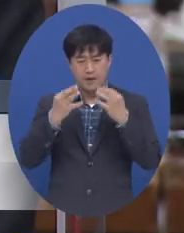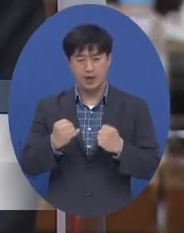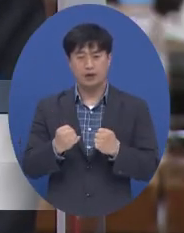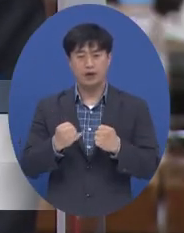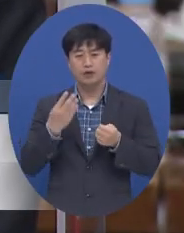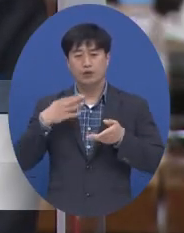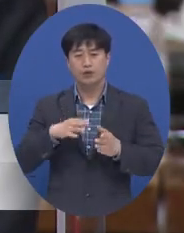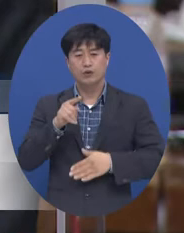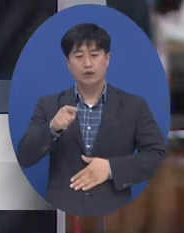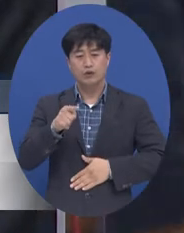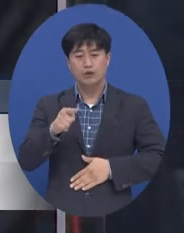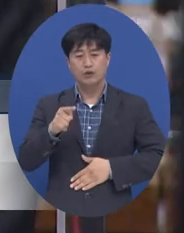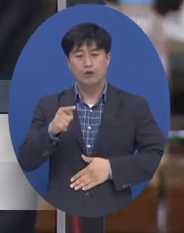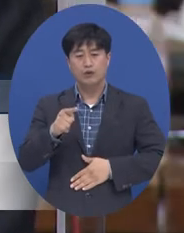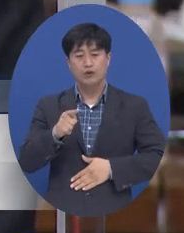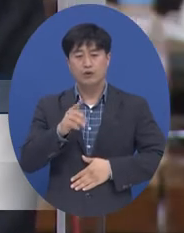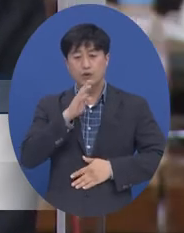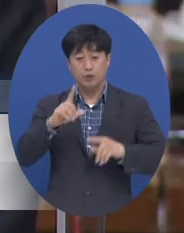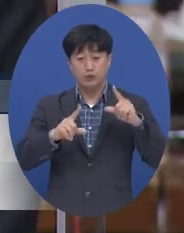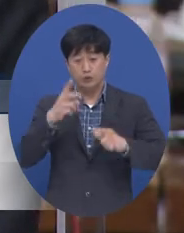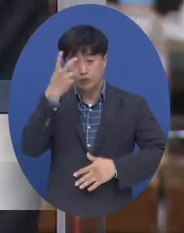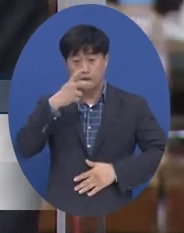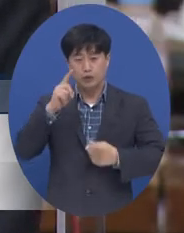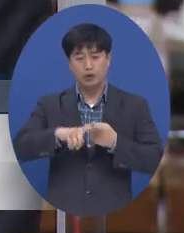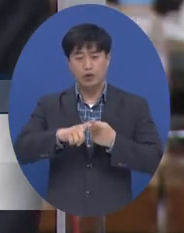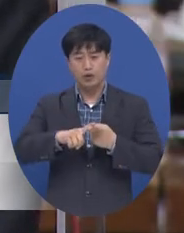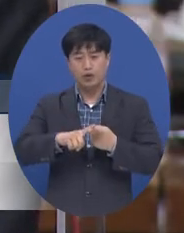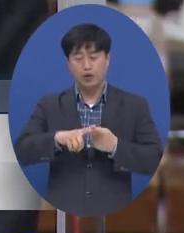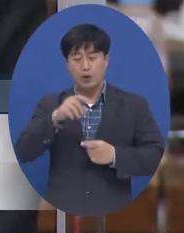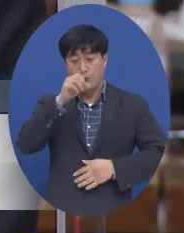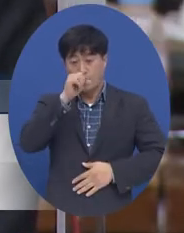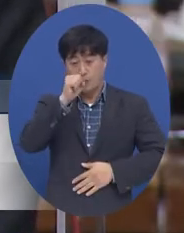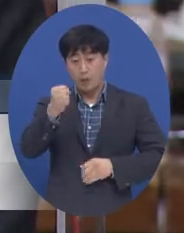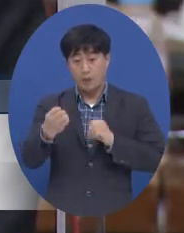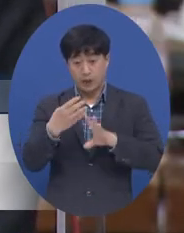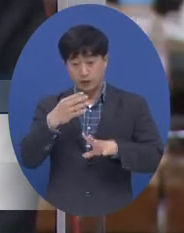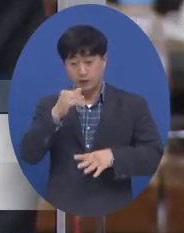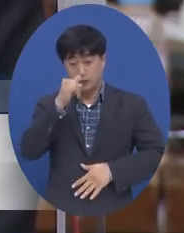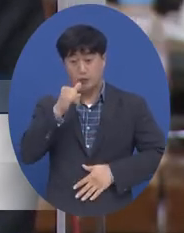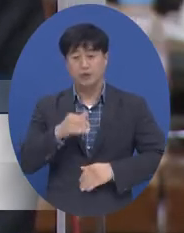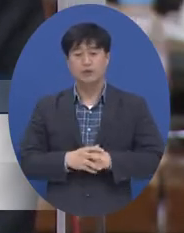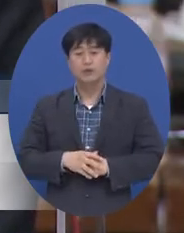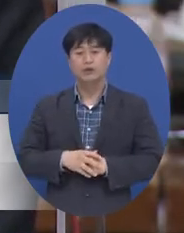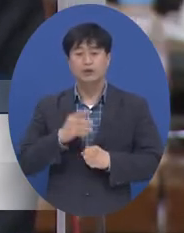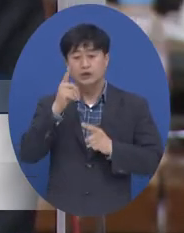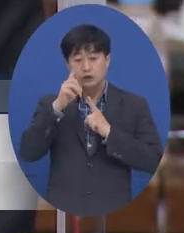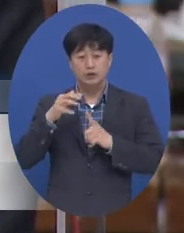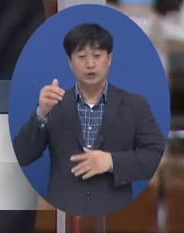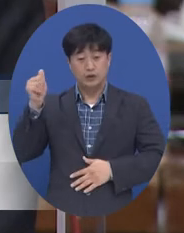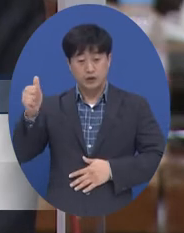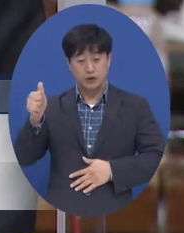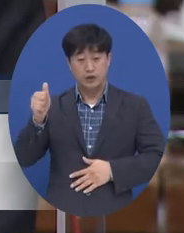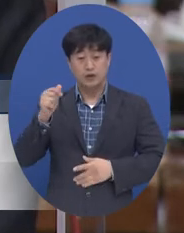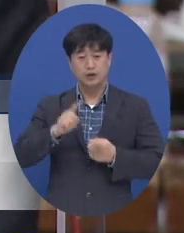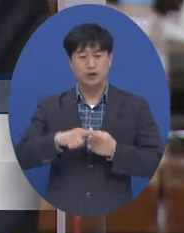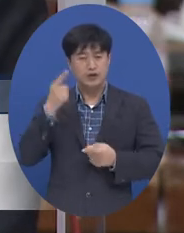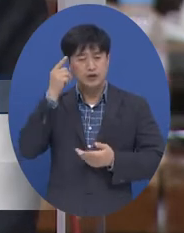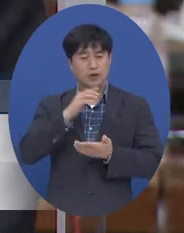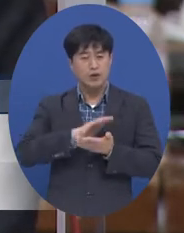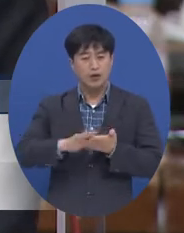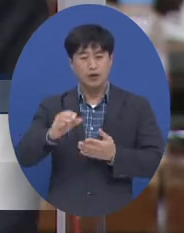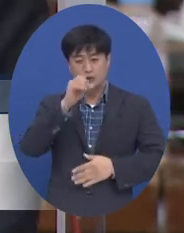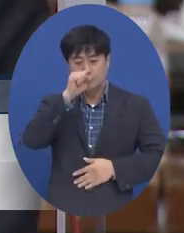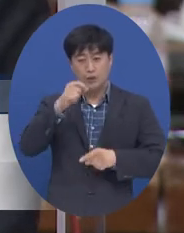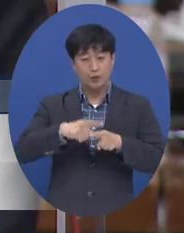때문에 경기도의 이런 실태조사에 대해서 굉장히 호응이 좋았고, 지사님에 대해서 사이다 같다 뭐